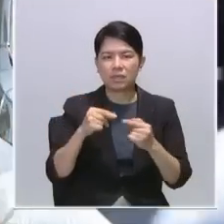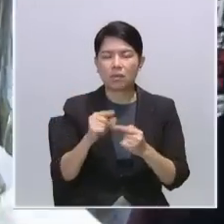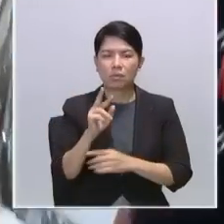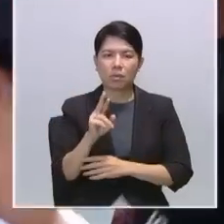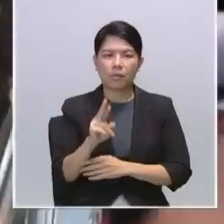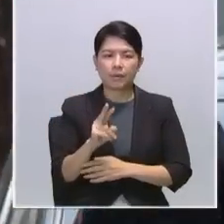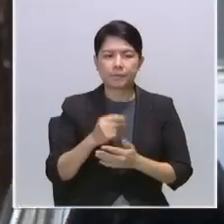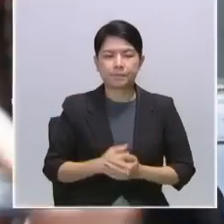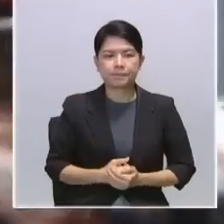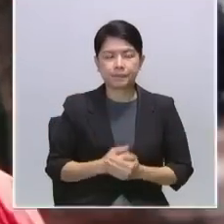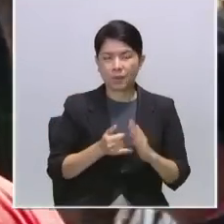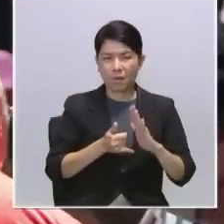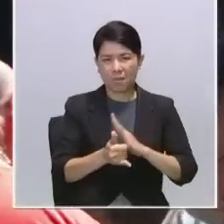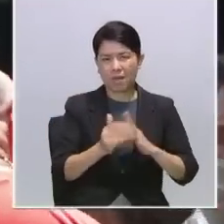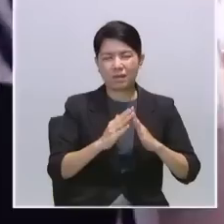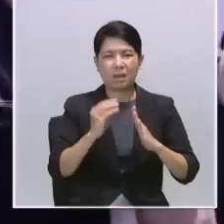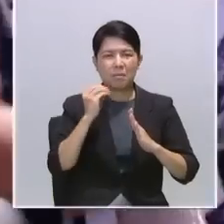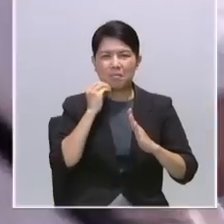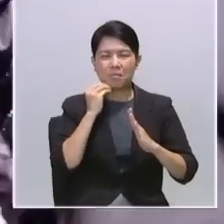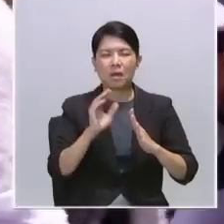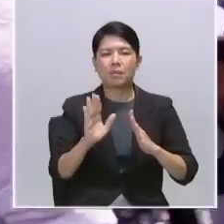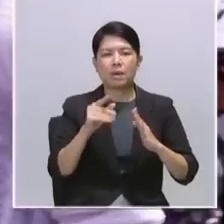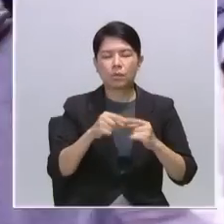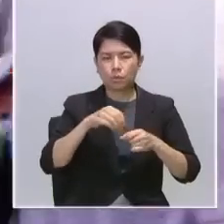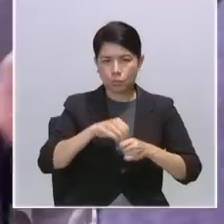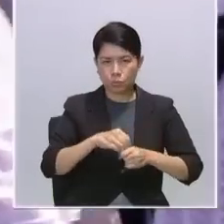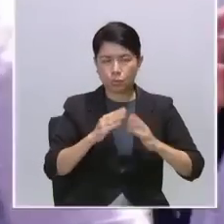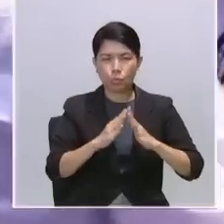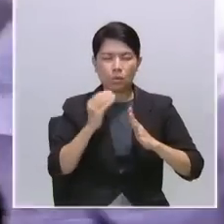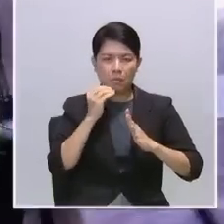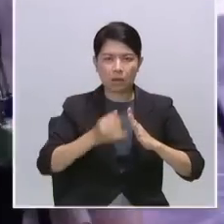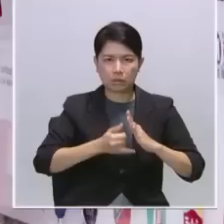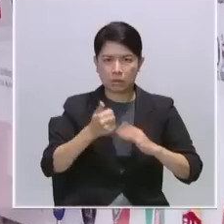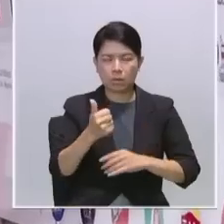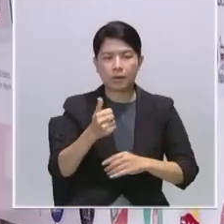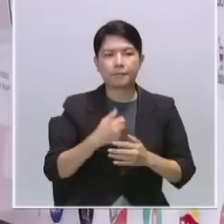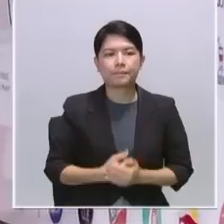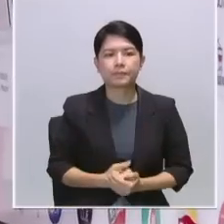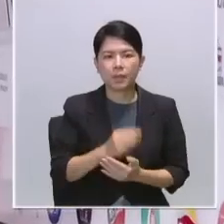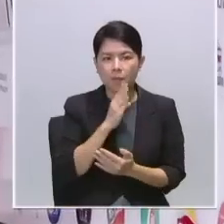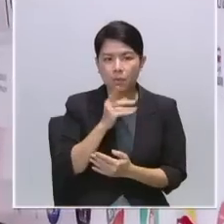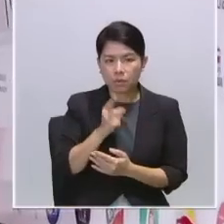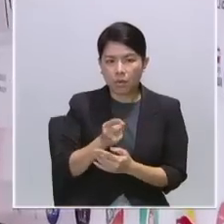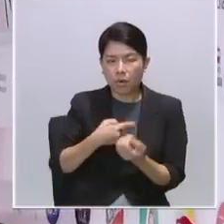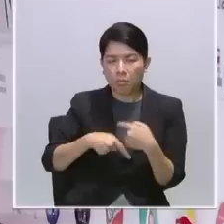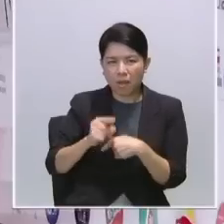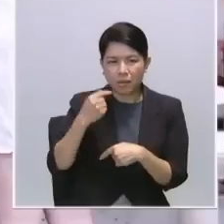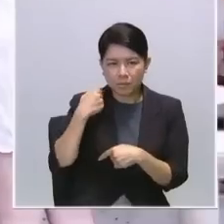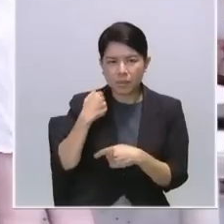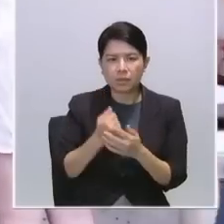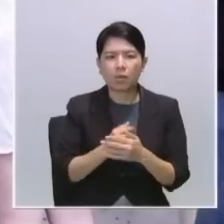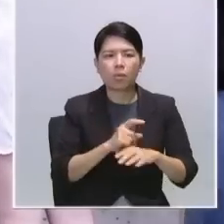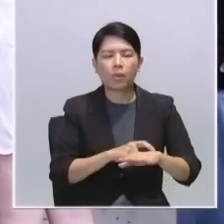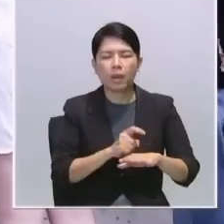ข่าวกันอยู่นะครับเด ี๋ ยวเพิ่งออกนอกบ้านกลับเข้ามาดูทีวีดูข่าวเที่ยงกันก่อนเลยนะหากจำเป็นควรใช้เวลาให้น้อยที่สุดที่